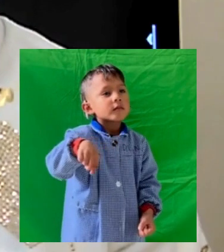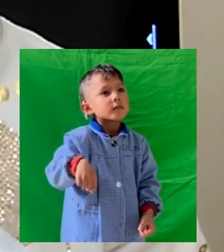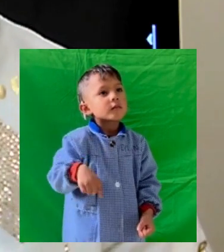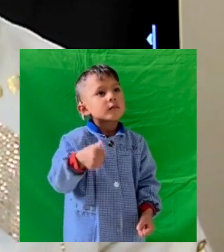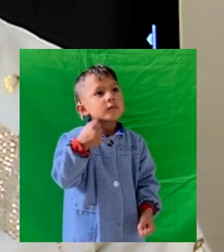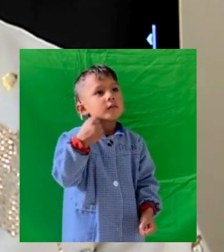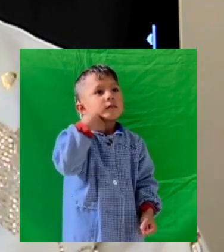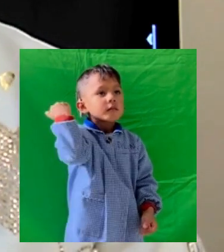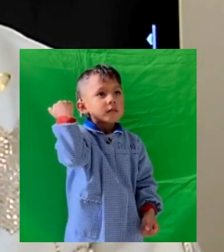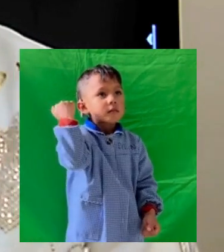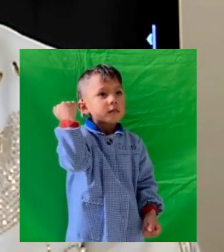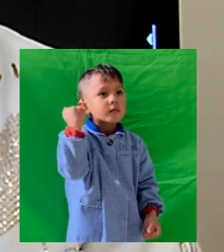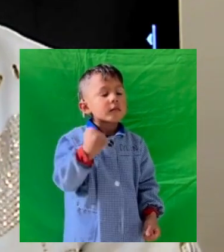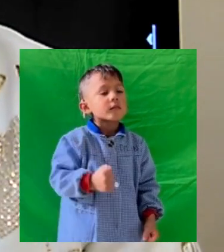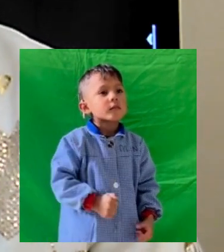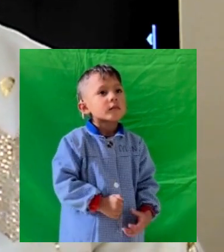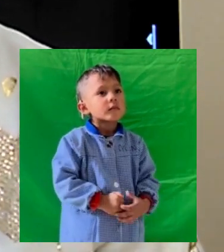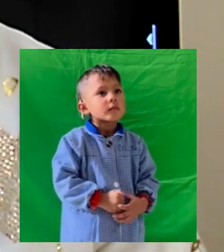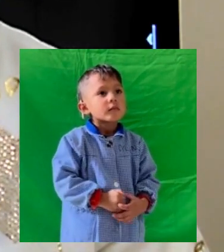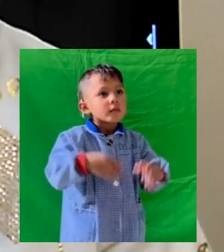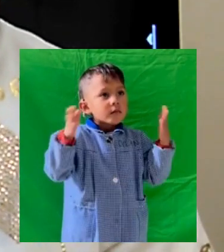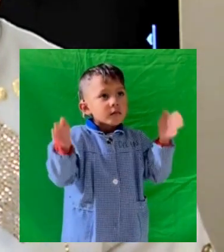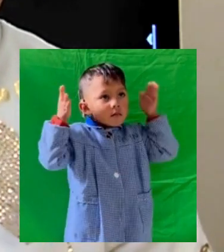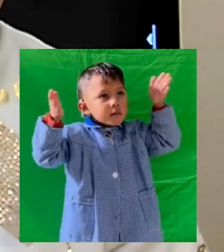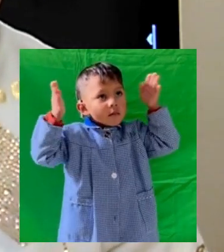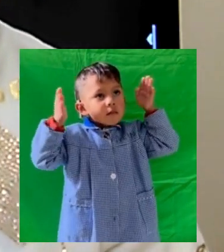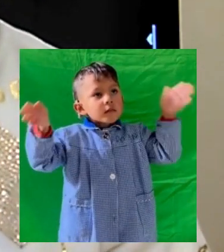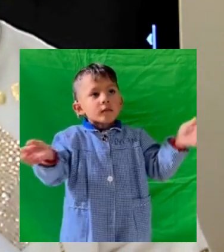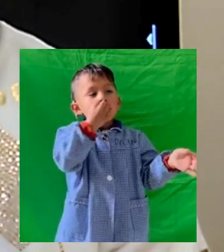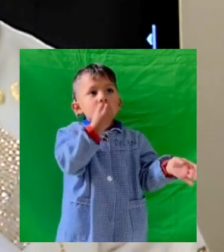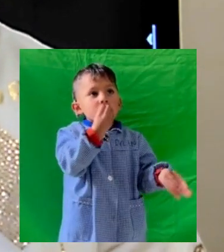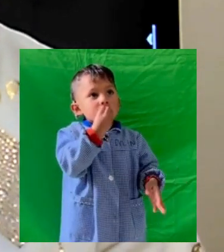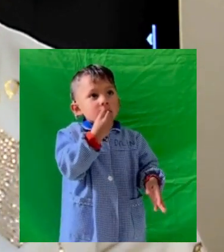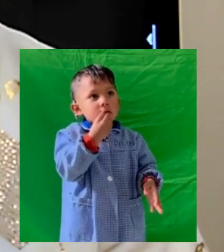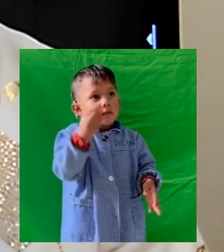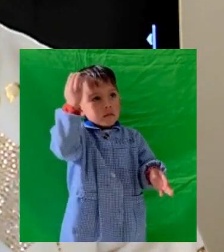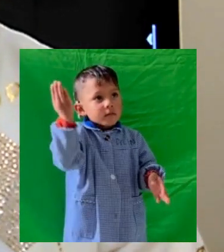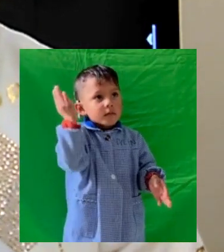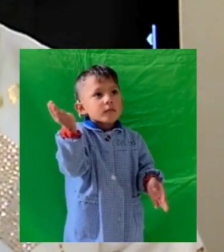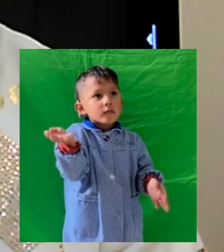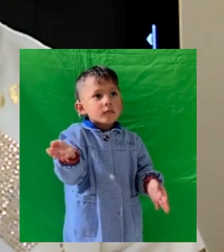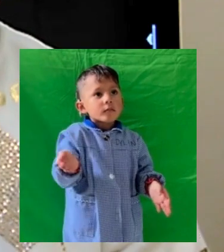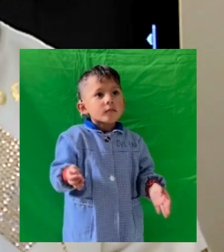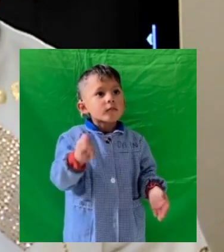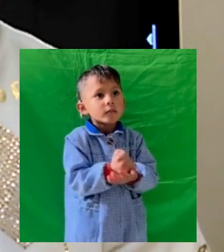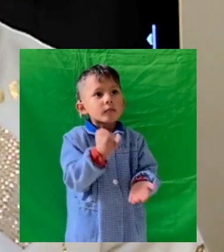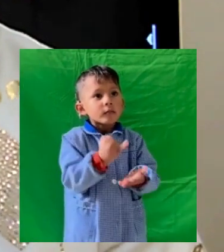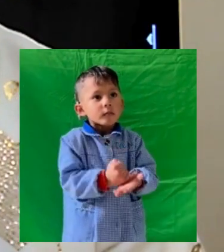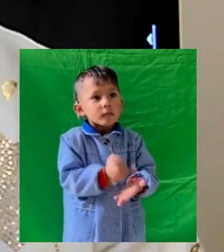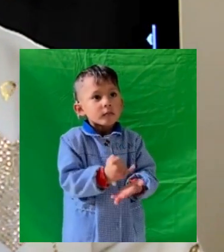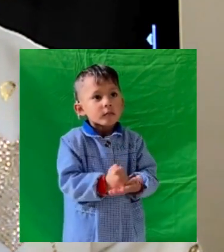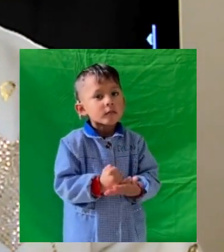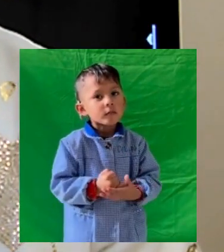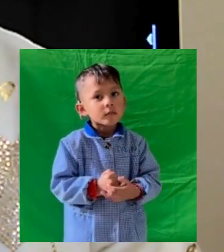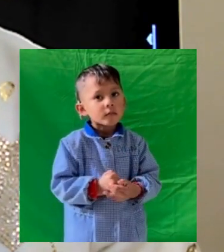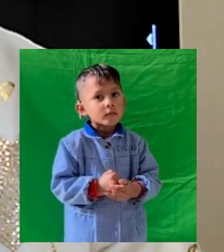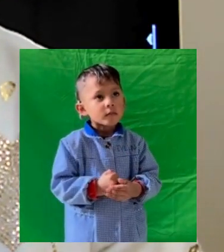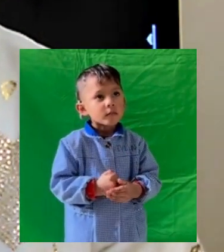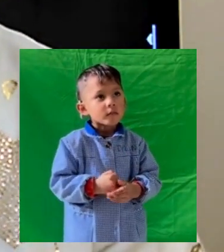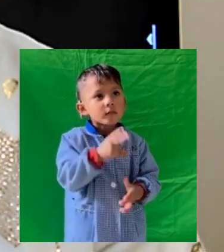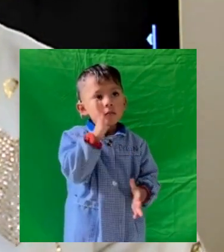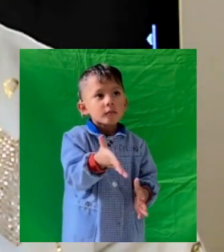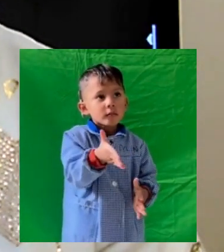errearekin. Eta postrea sazoi fruta dugu. Ez dago gaizke menua!